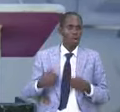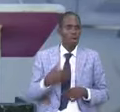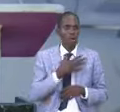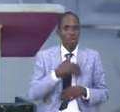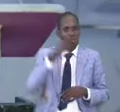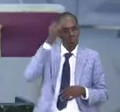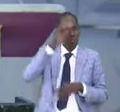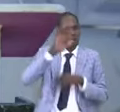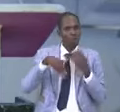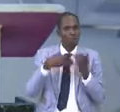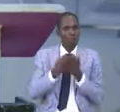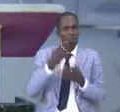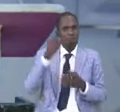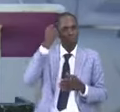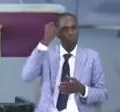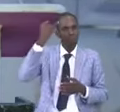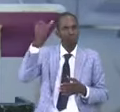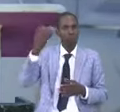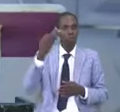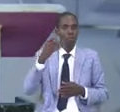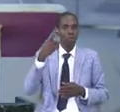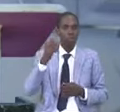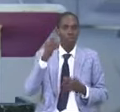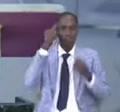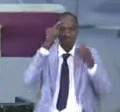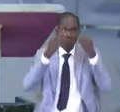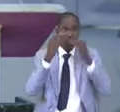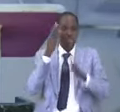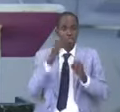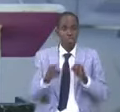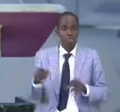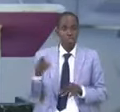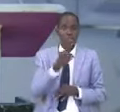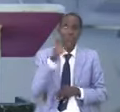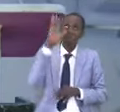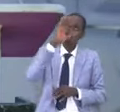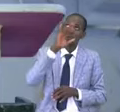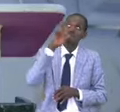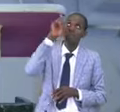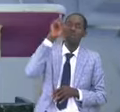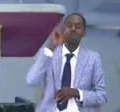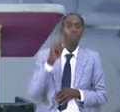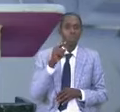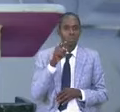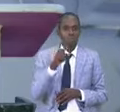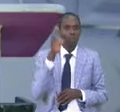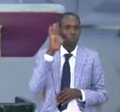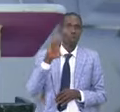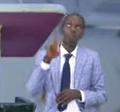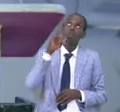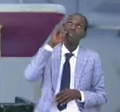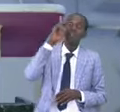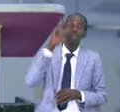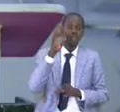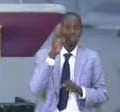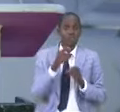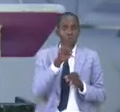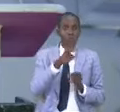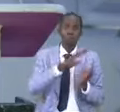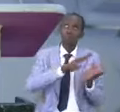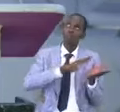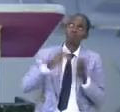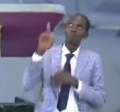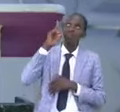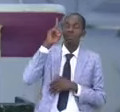tu le cherches il se laissera trouver par toi mais si tu l'abandonnes et te rej voilà